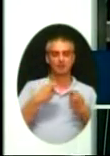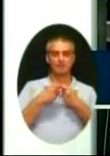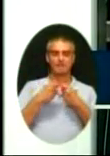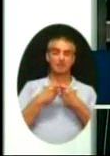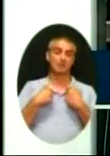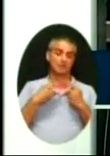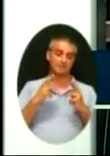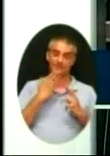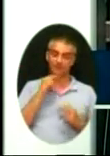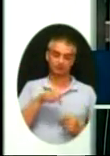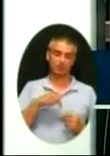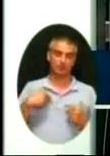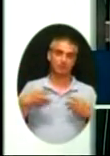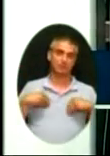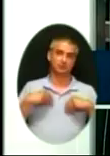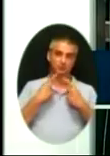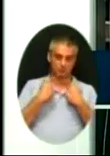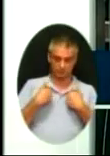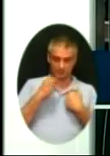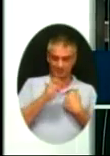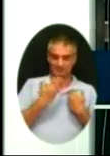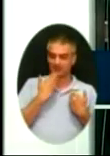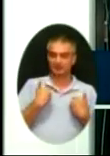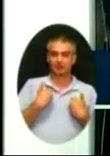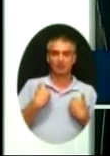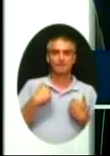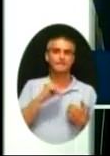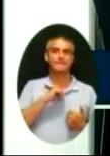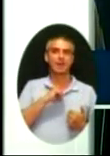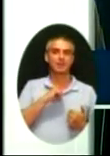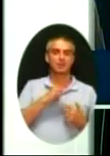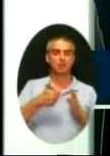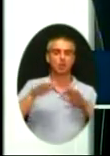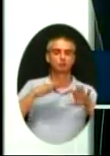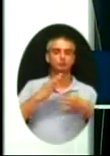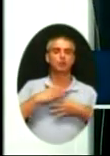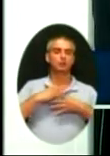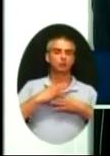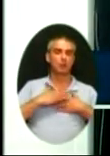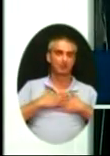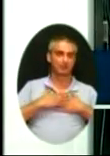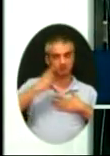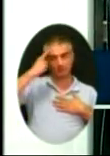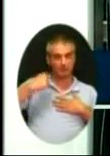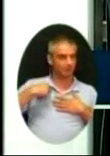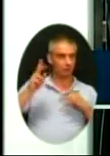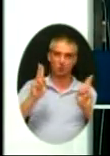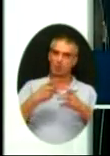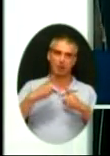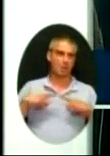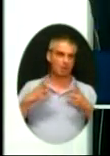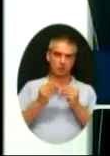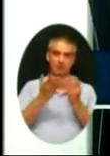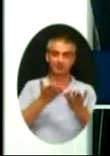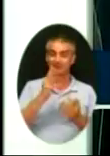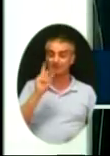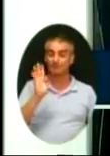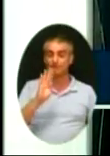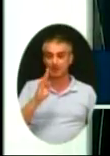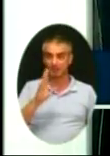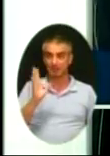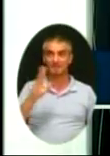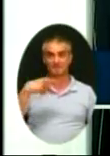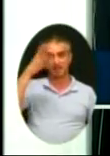אני מקווה שבצד הישראלי יהיה פרטנר. אני אזרח ישראלי, אותי מעניין ראש הממשלה שלי, ולהערכתי הוא לא יכול לחיות עם זה. אם נתניהו